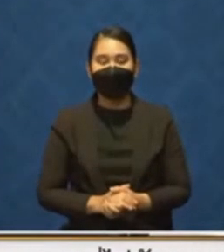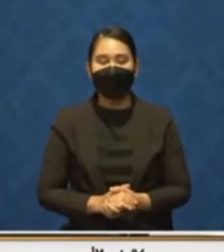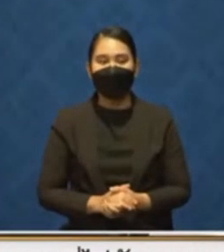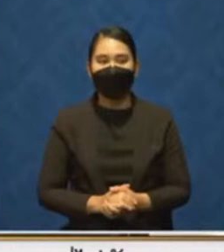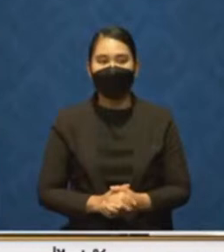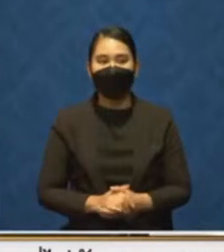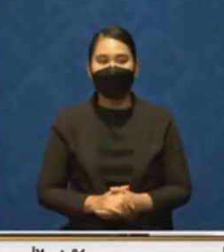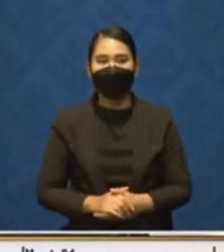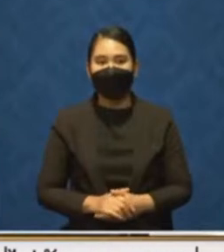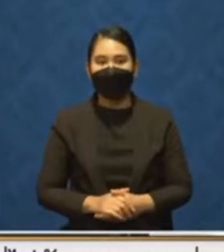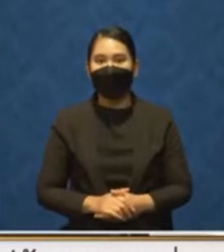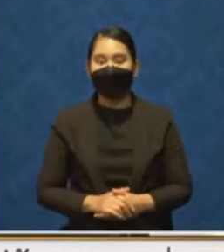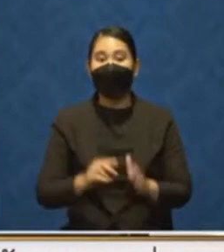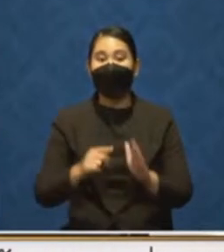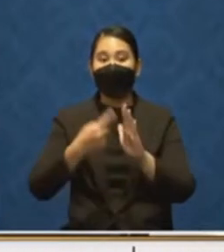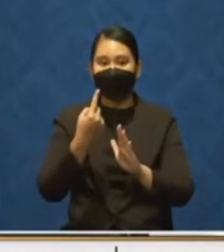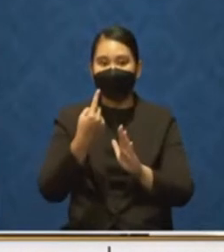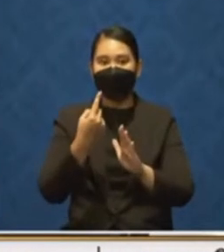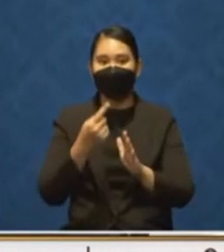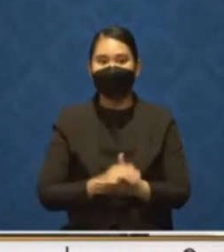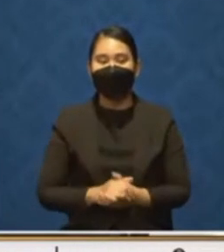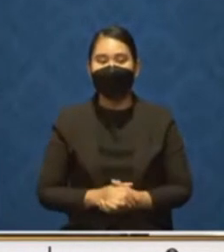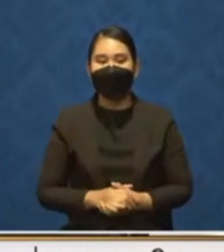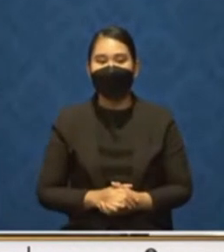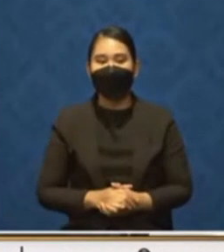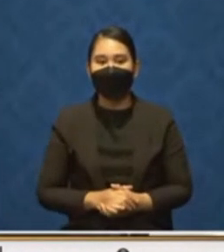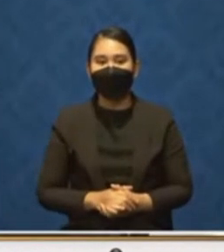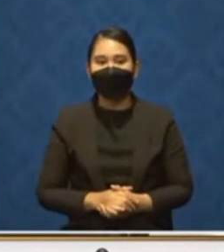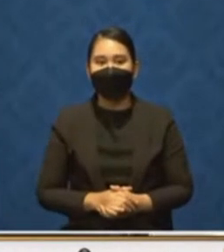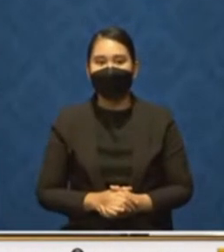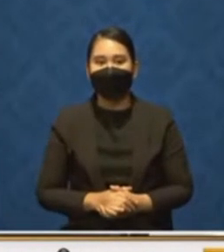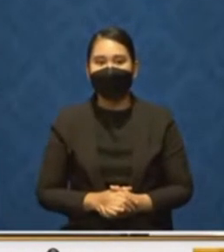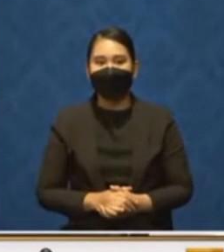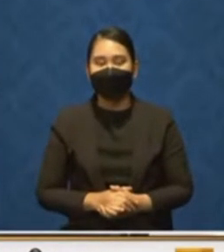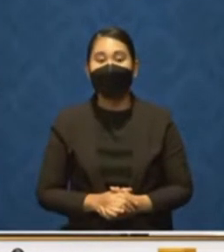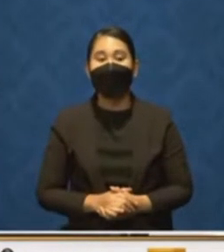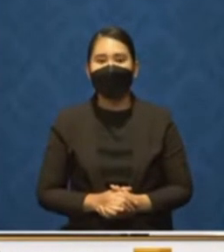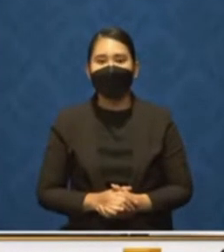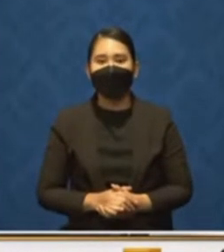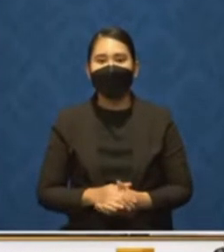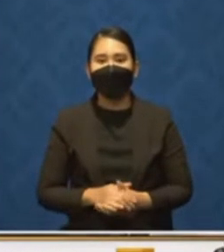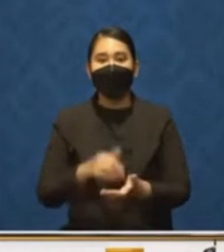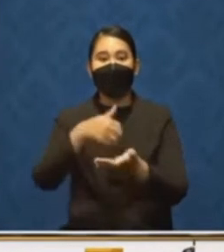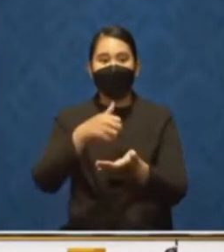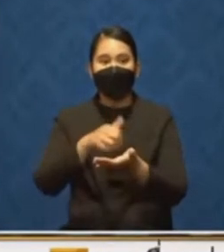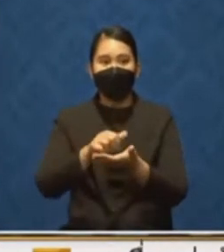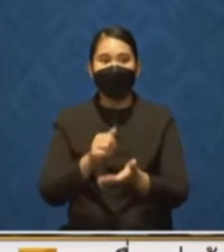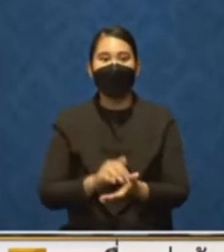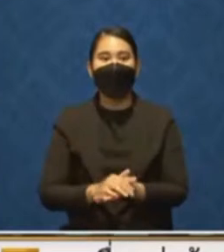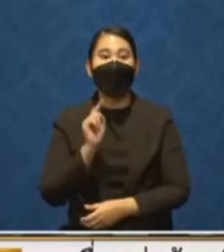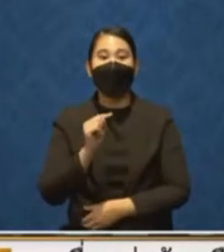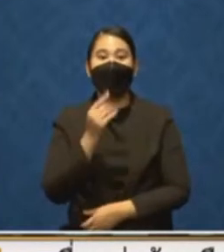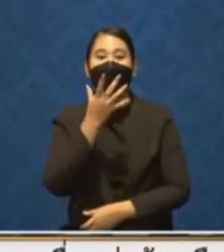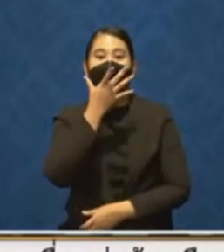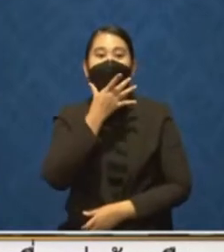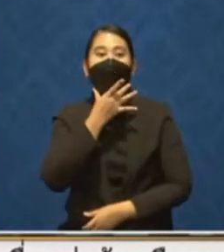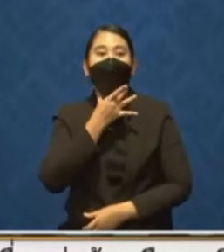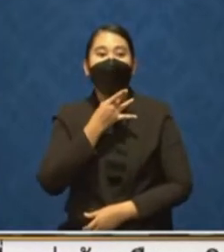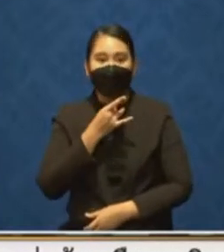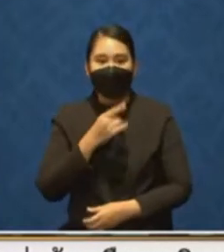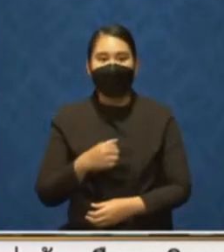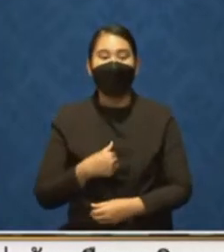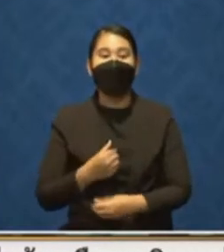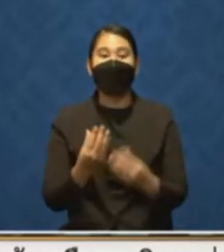เรื่องก็นะครับเป็นเรื่องที่เราเรียกกันว่ามหากาพย์สวาทอาร์มดินน้ำลม